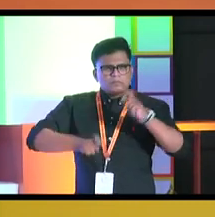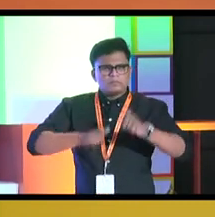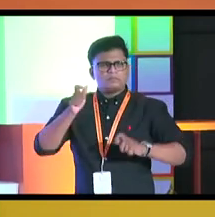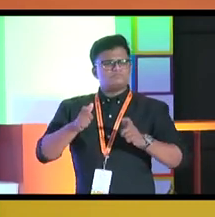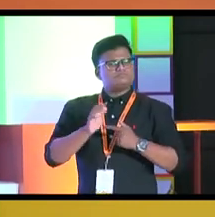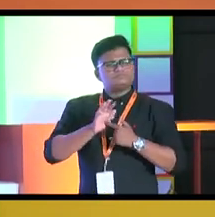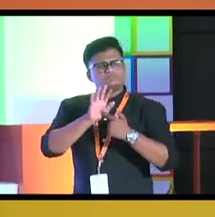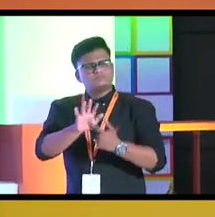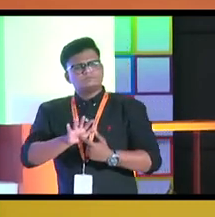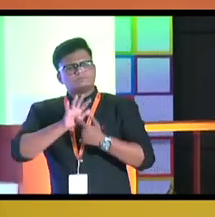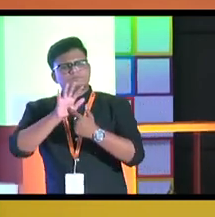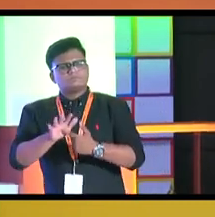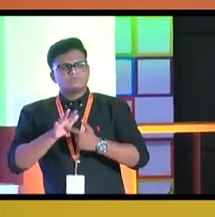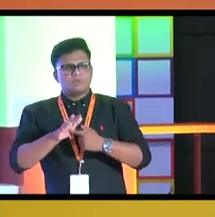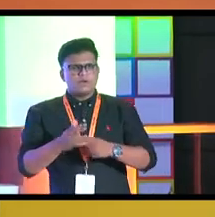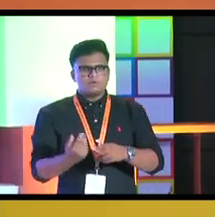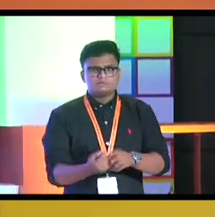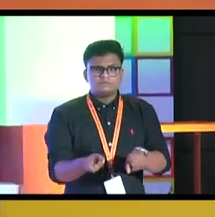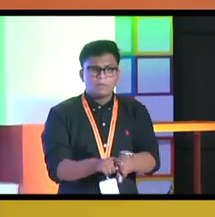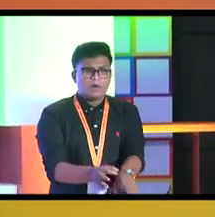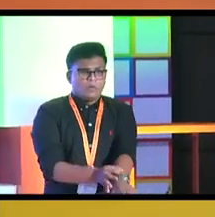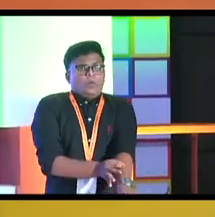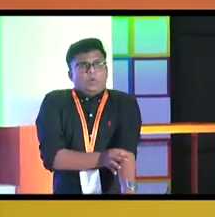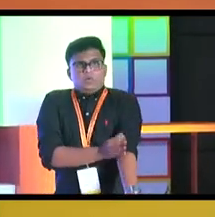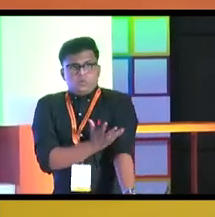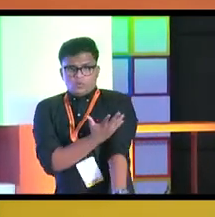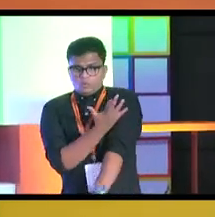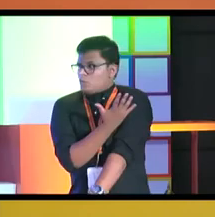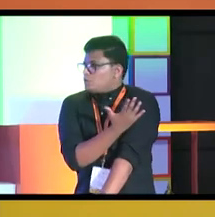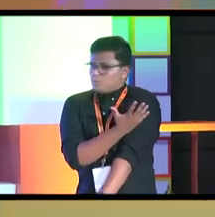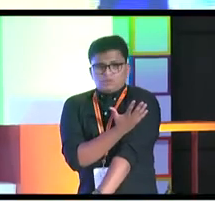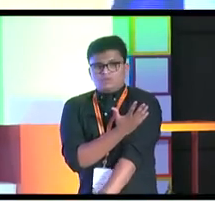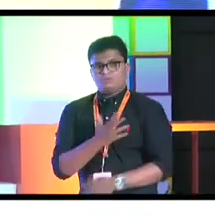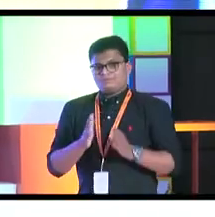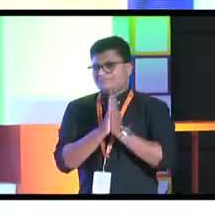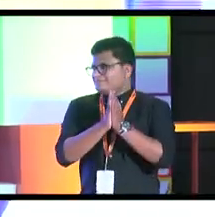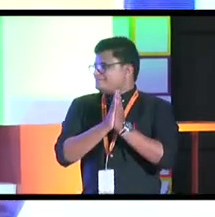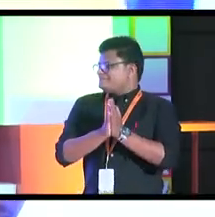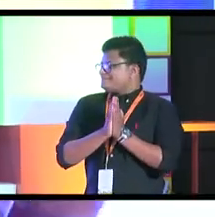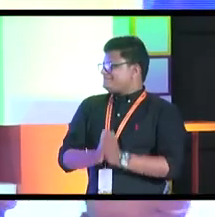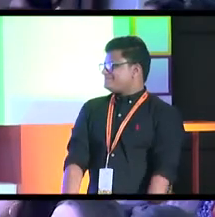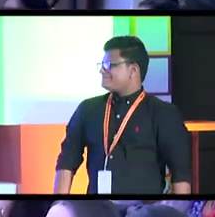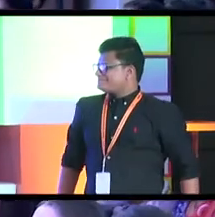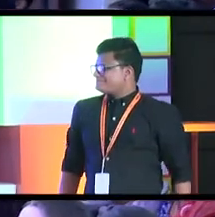जितनी बार दिखाती हूँ मुझे मेरे रोंगटे खड़े होते हैं. चलो शाबाश बच्चों, नमस्कार.